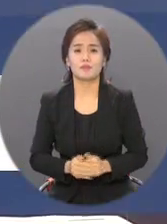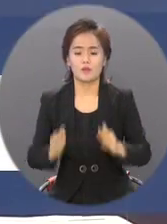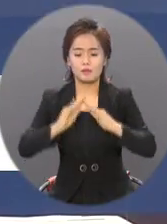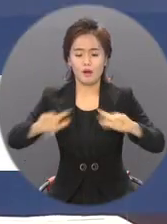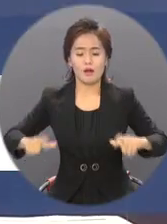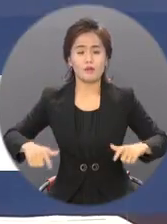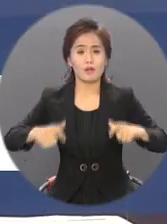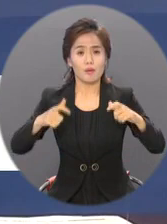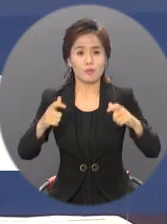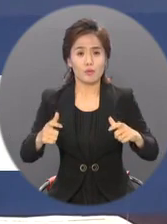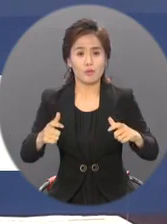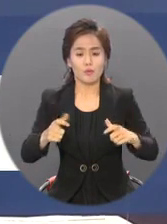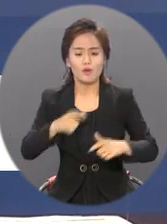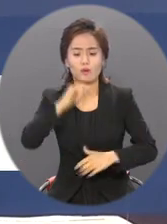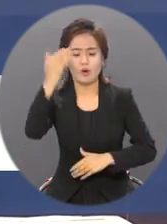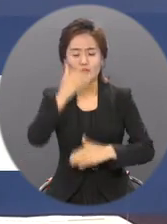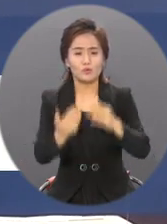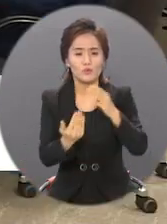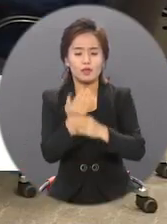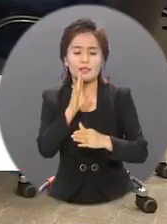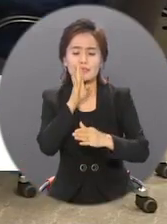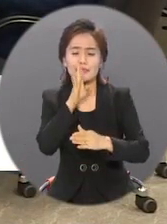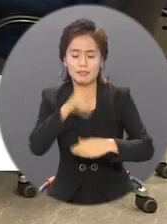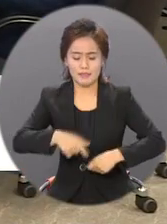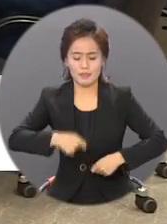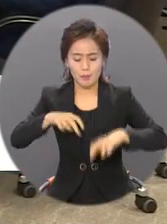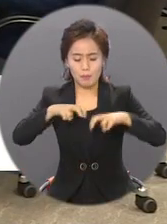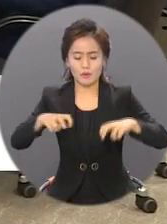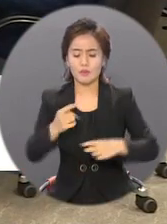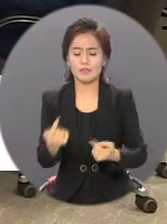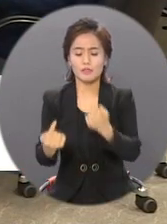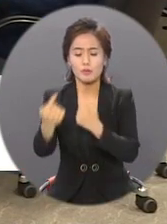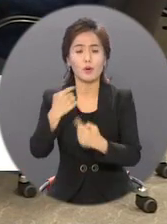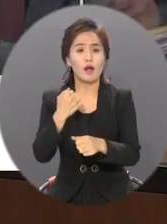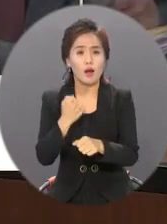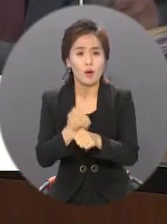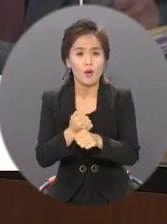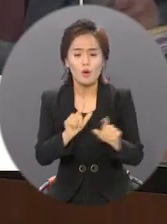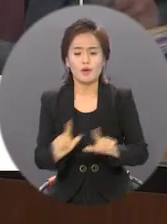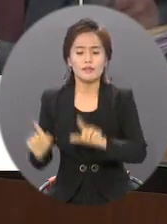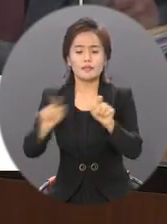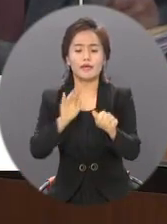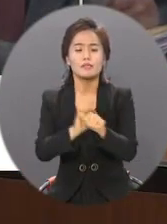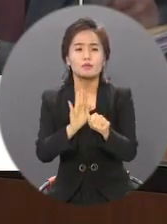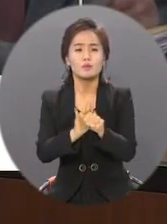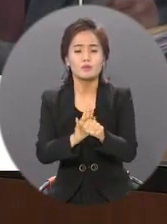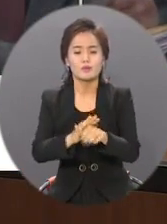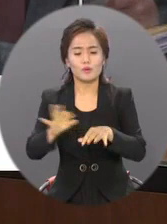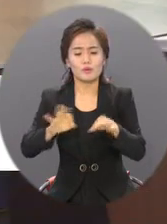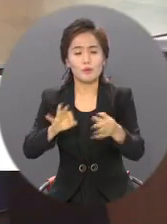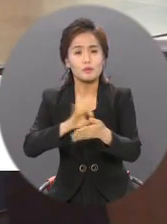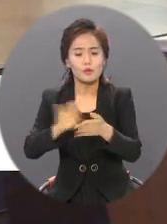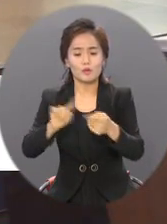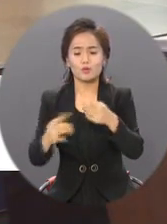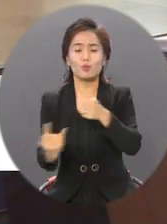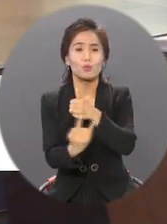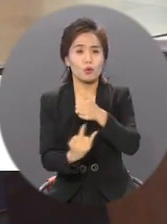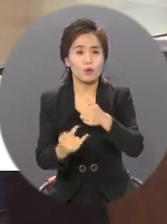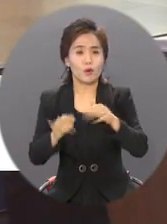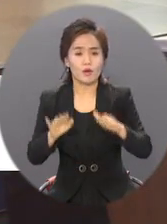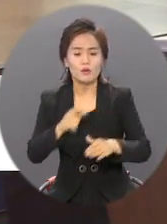전라남도에 따르면 여순 사건 진상 규명에 대한 신고를 접수받고 생활 지원금 집행 등을 처리하는 위원회가